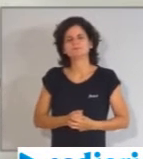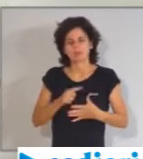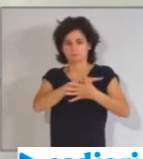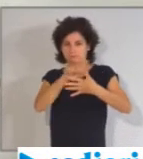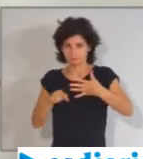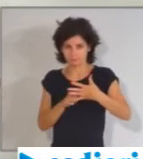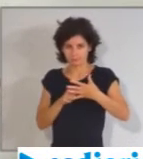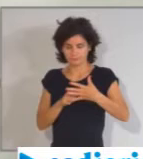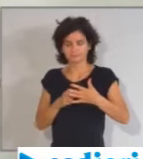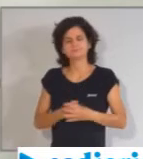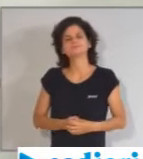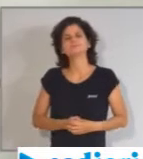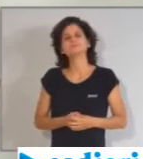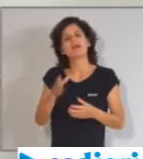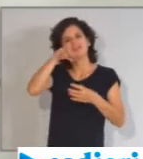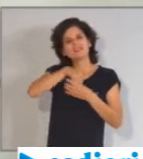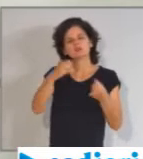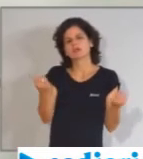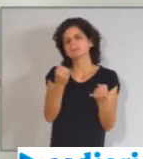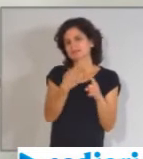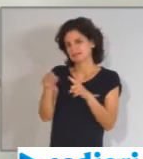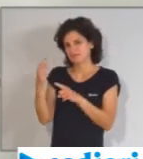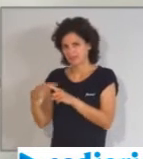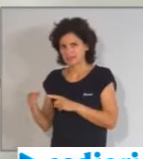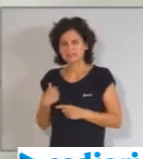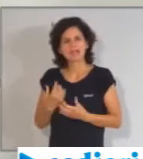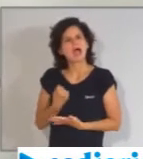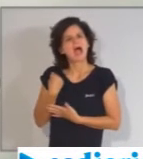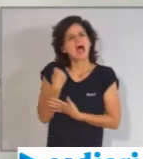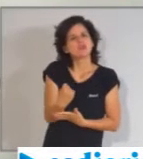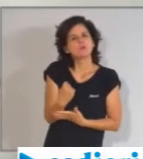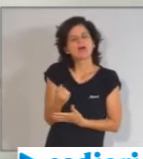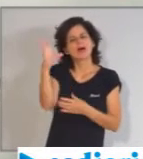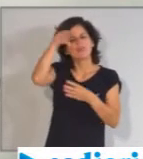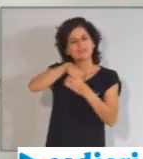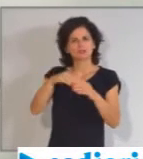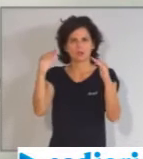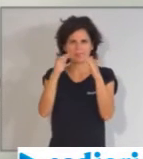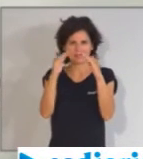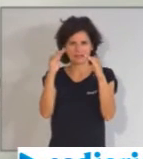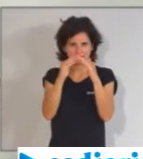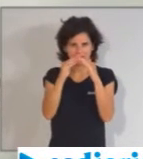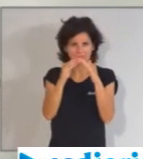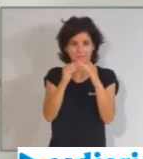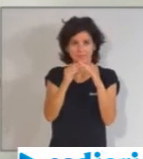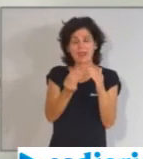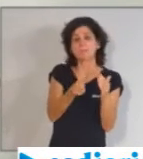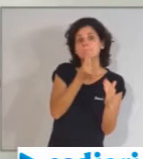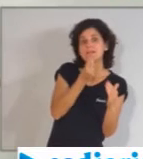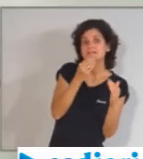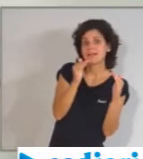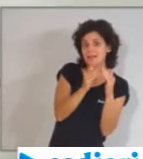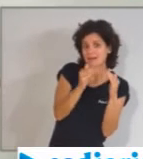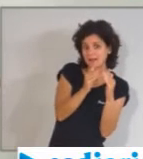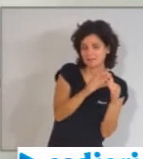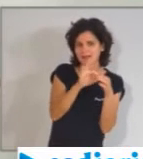cal destacar la iniciativa Millor a casa, que pretén unificar els actuals programes Major a casa i Menjar a casa en